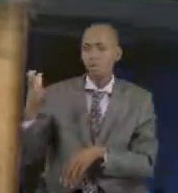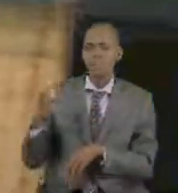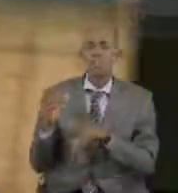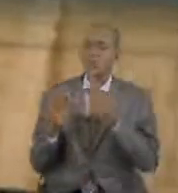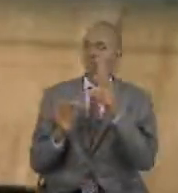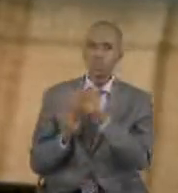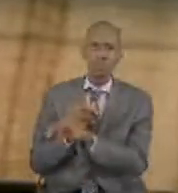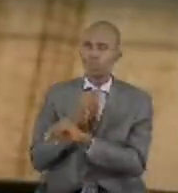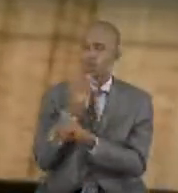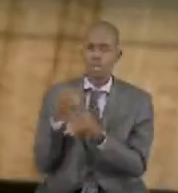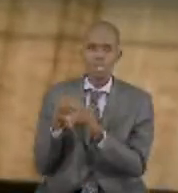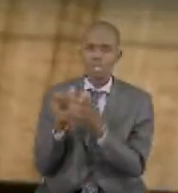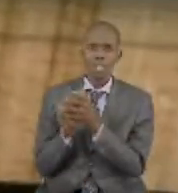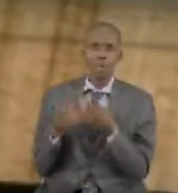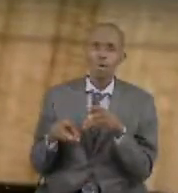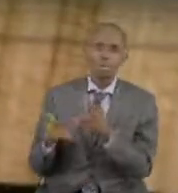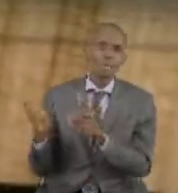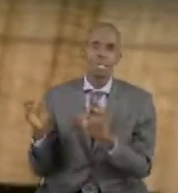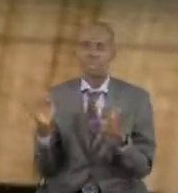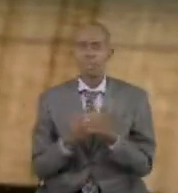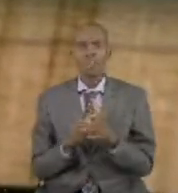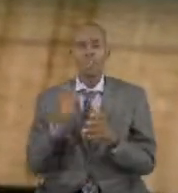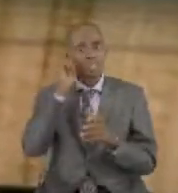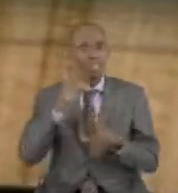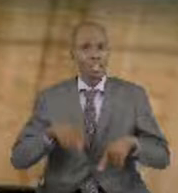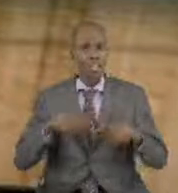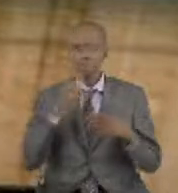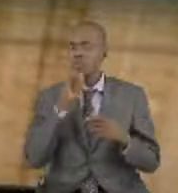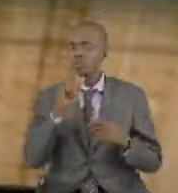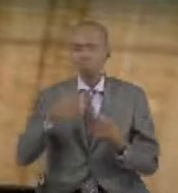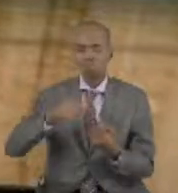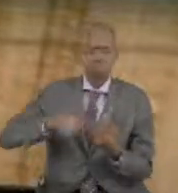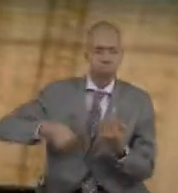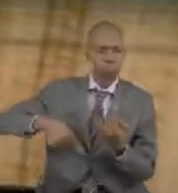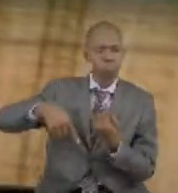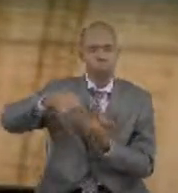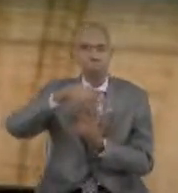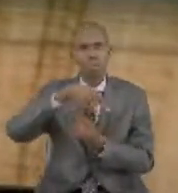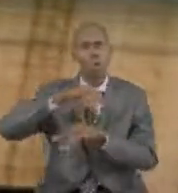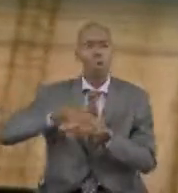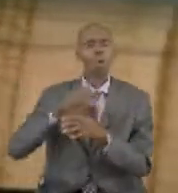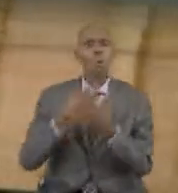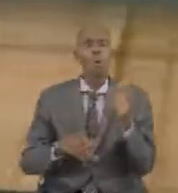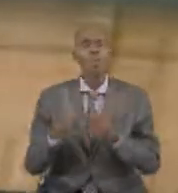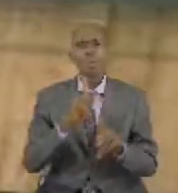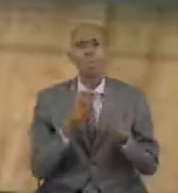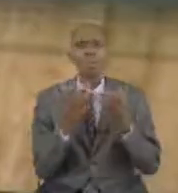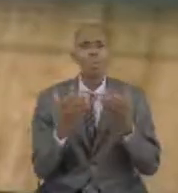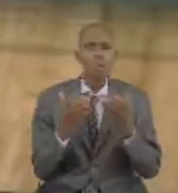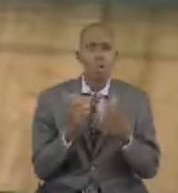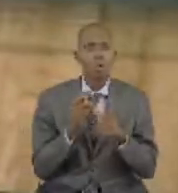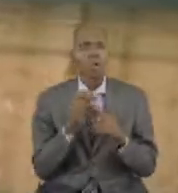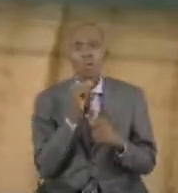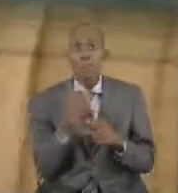vie n'était pas. Sa vie ne pivotait pas autour de ce que les gens veulent, autour de ce que les gens ne veulent